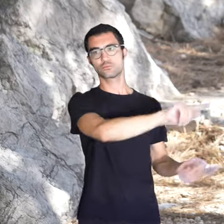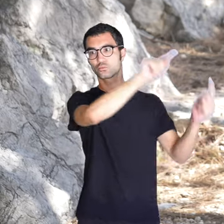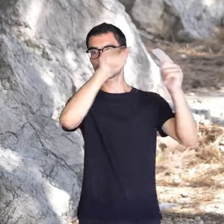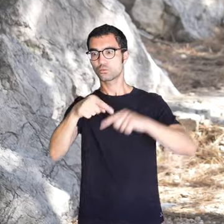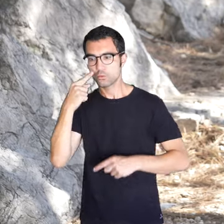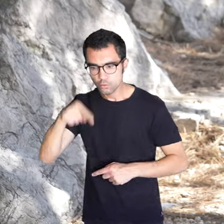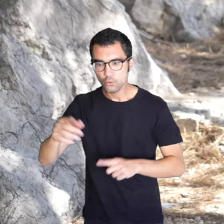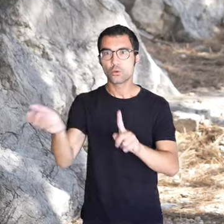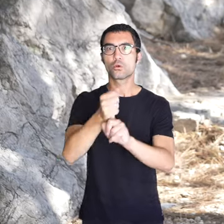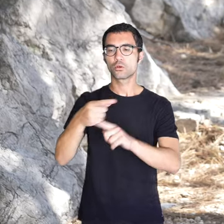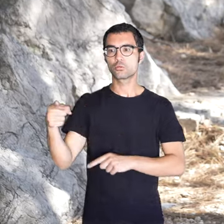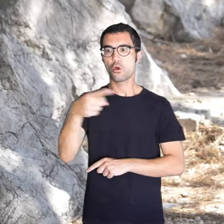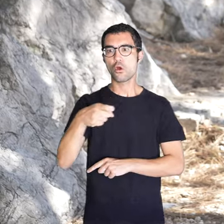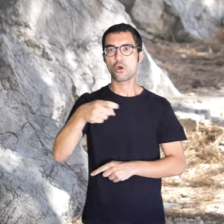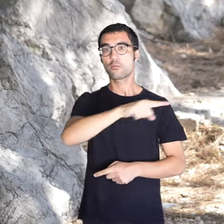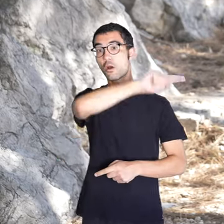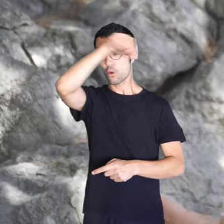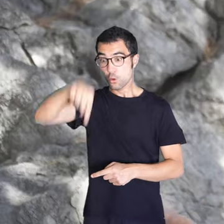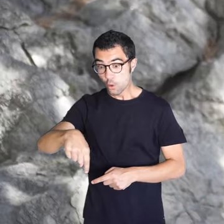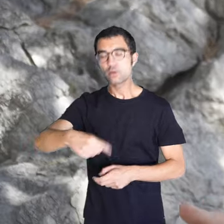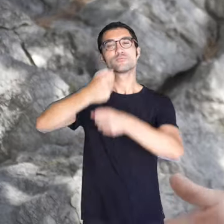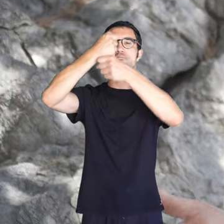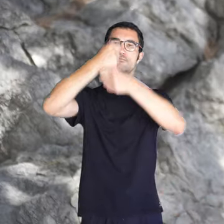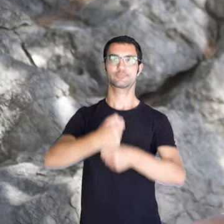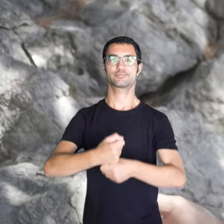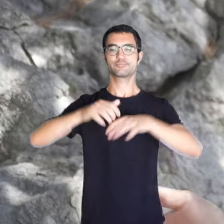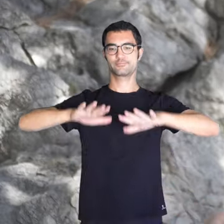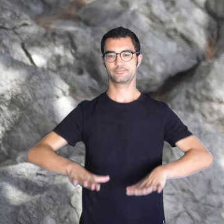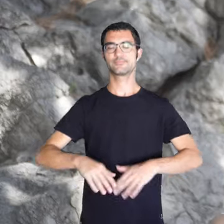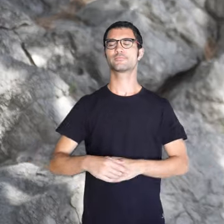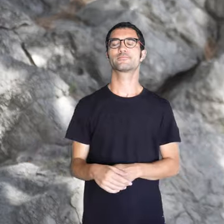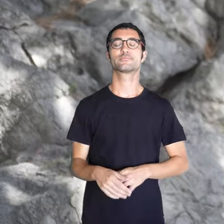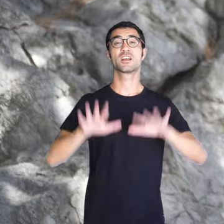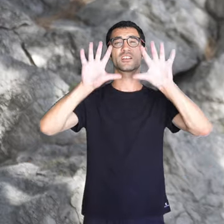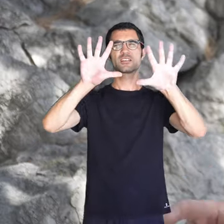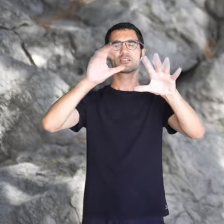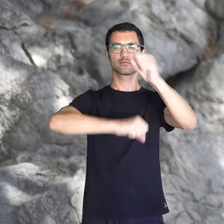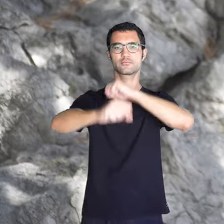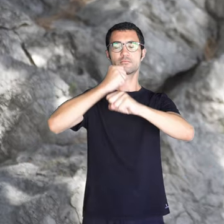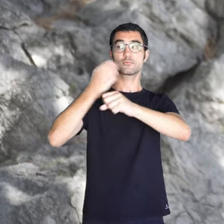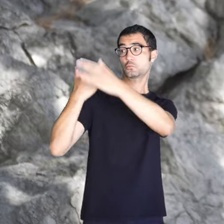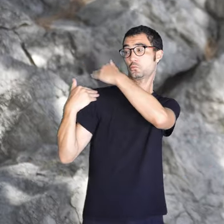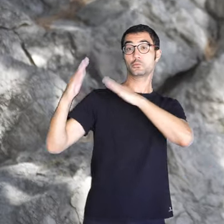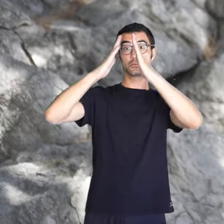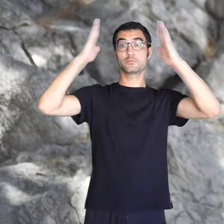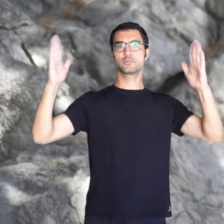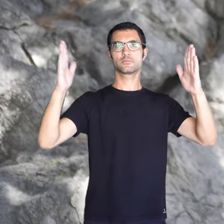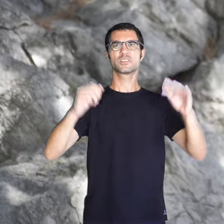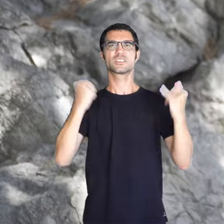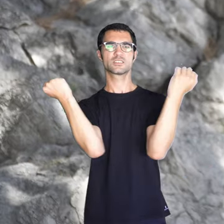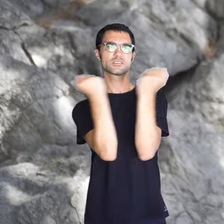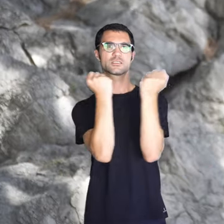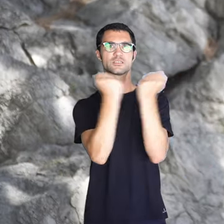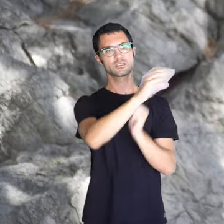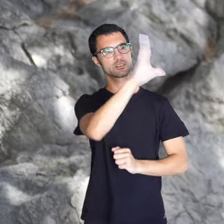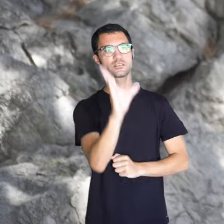van trobar la gamba, i ell encara segueix. Aquesta darrera dècada n'han vengut de Senegal, que ells duen